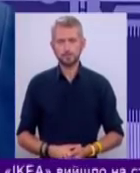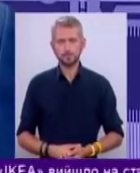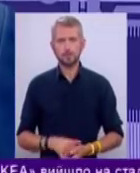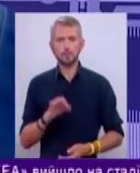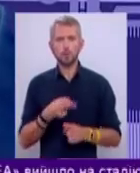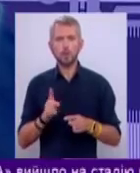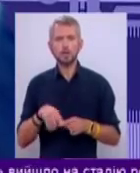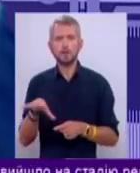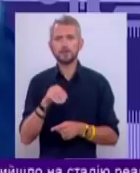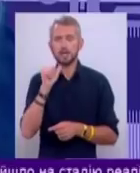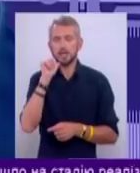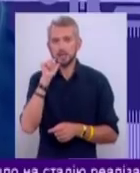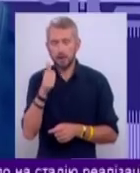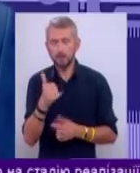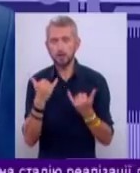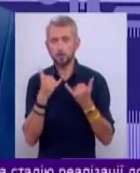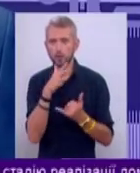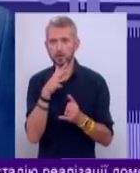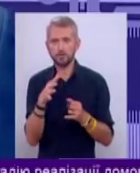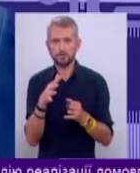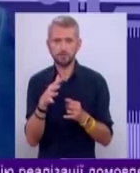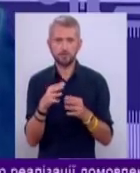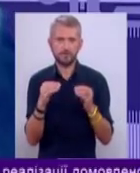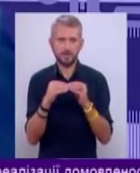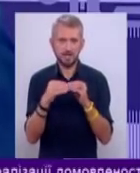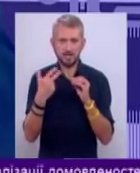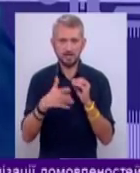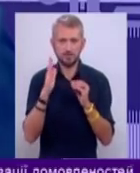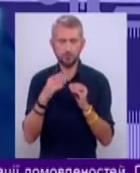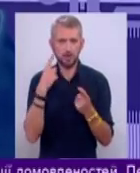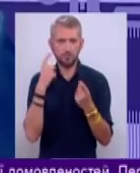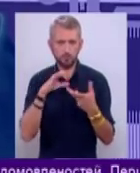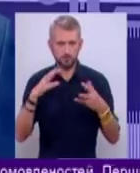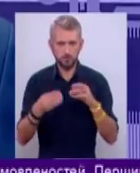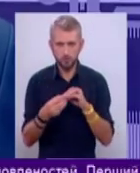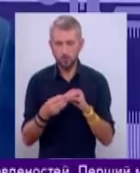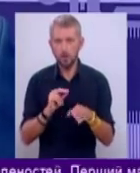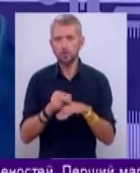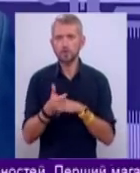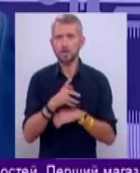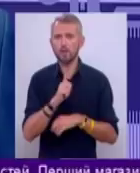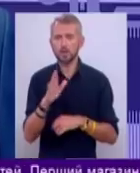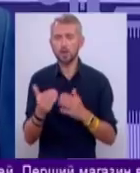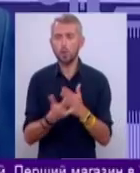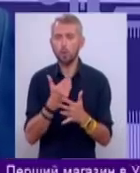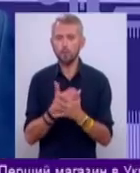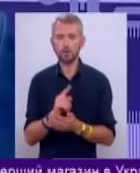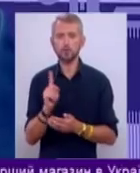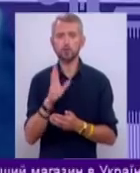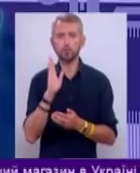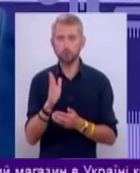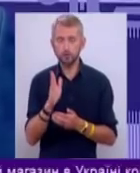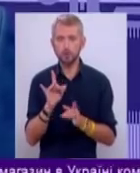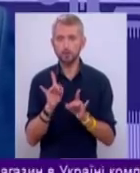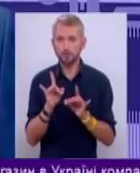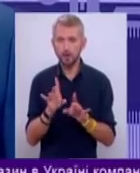Про це все завтра, а сьогодні о 22:30 будемо підбивати інформаційний підсумок дня, що минає. За лічені хвилини новини, про що піде мова, проанонсує моя